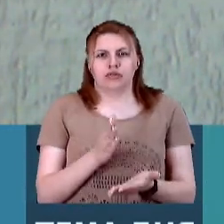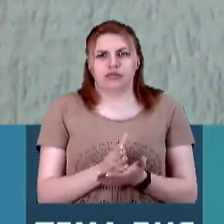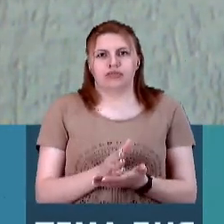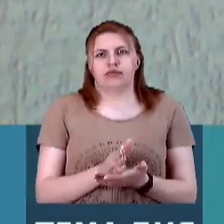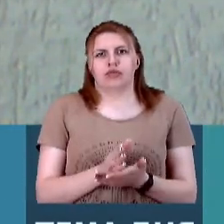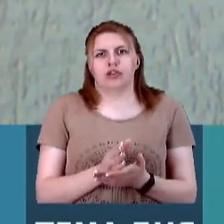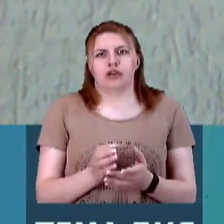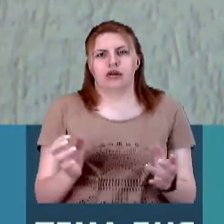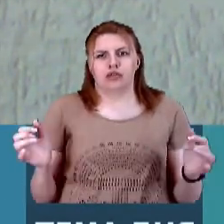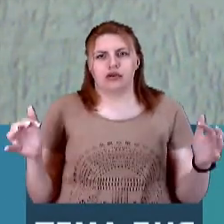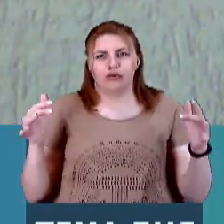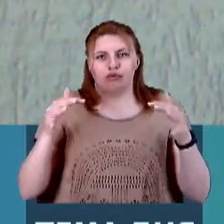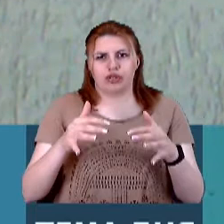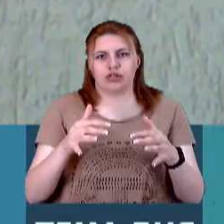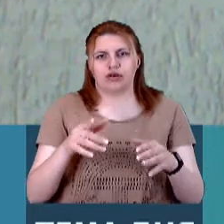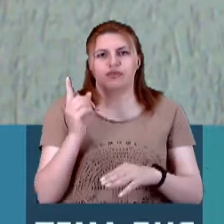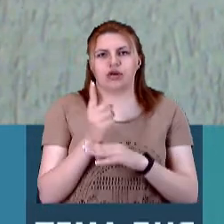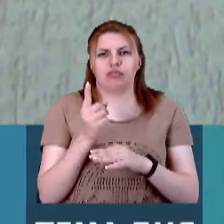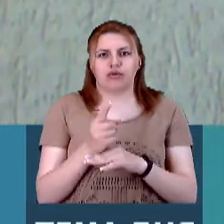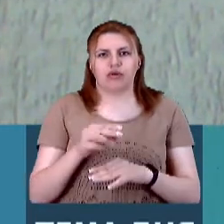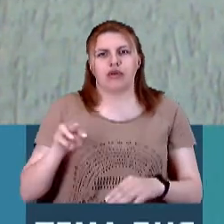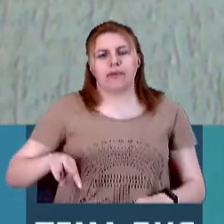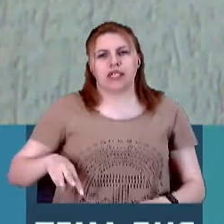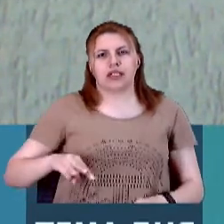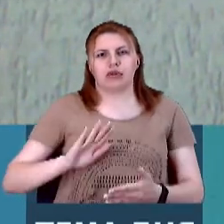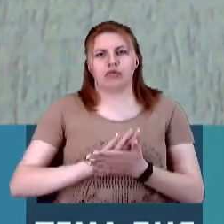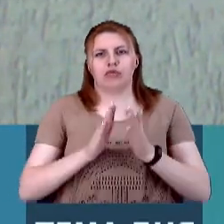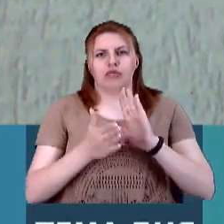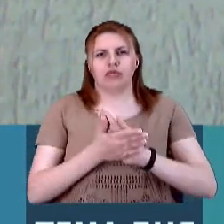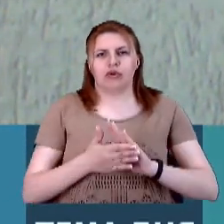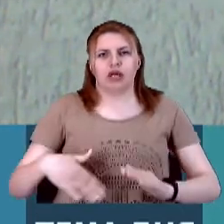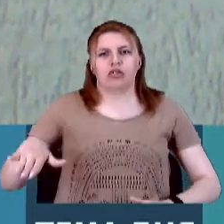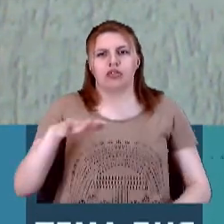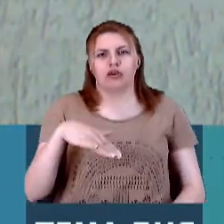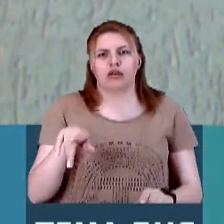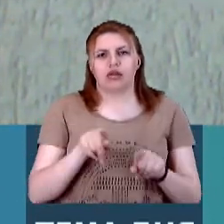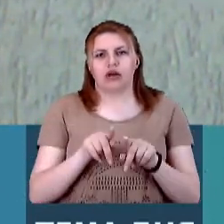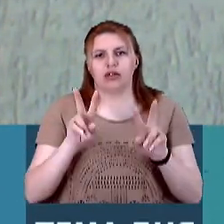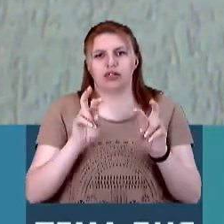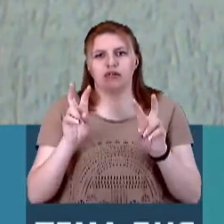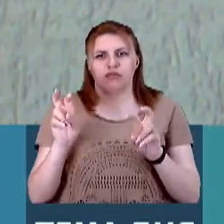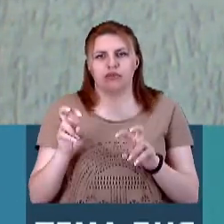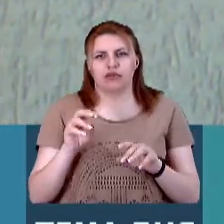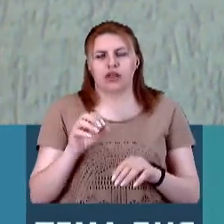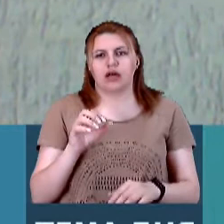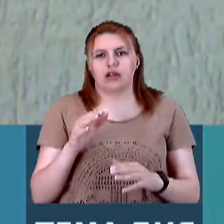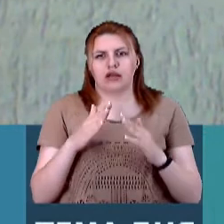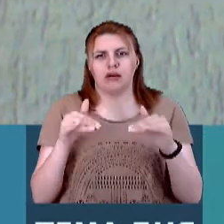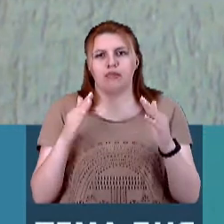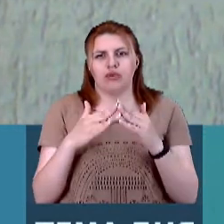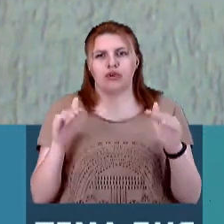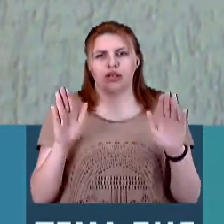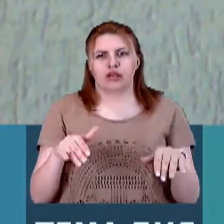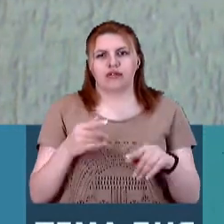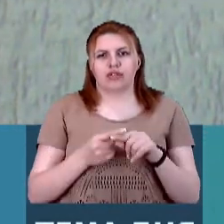і ствольної артилерії, забороненої мінськими домовленостями, на території так званих лутугінських таборів. Себто йдеться